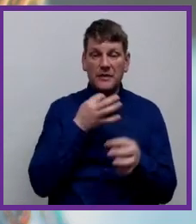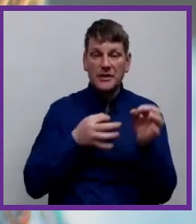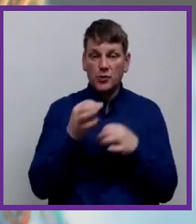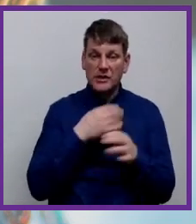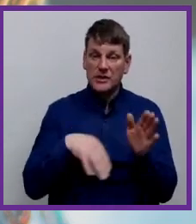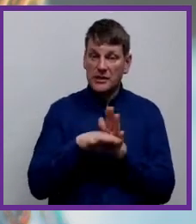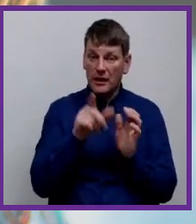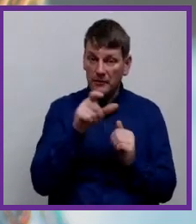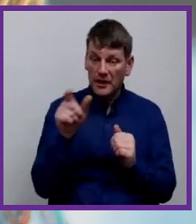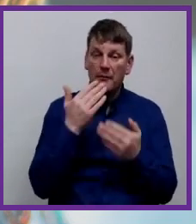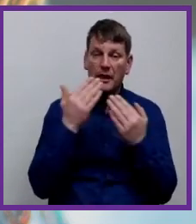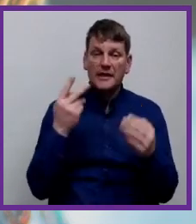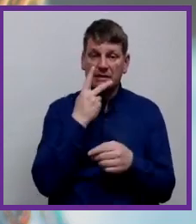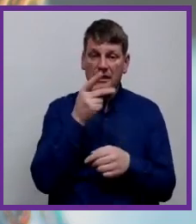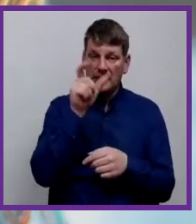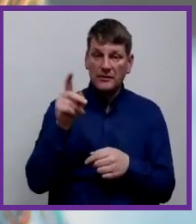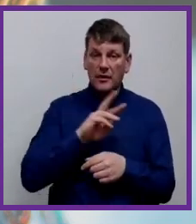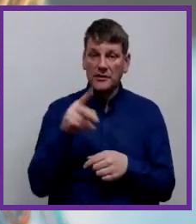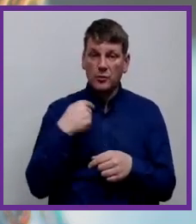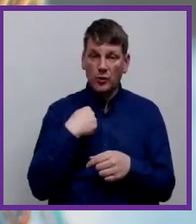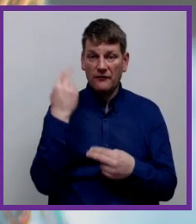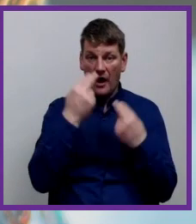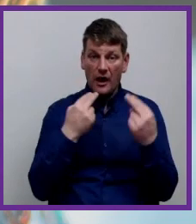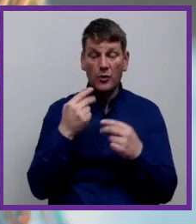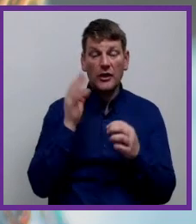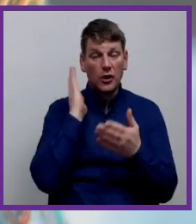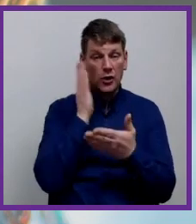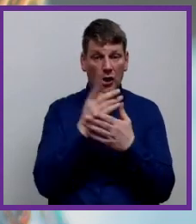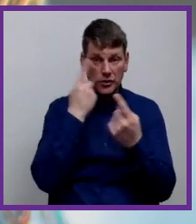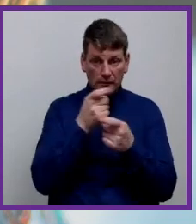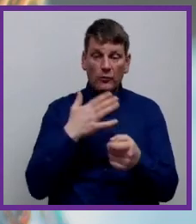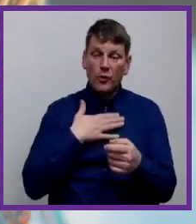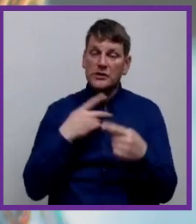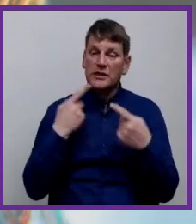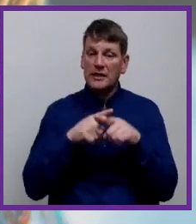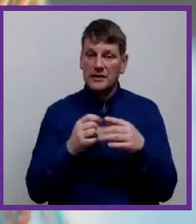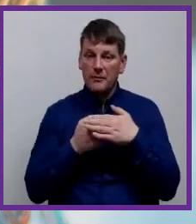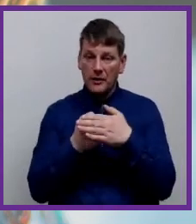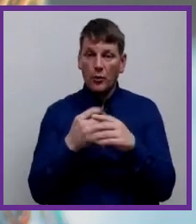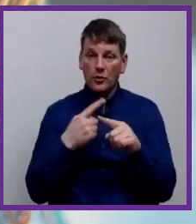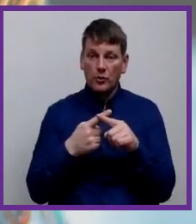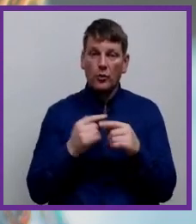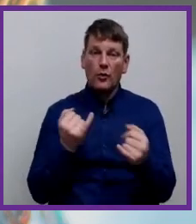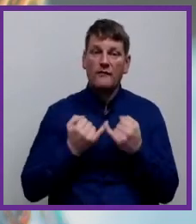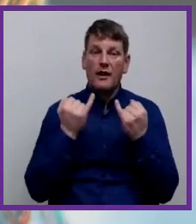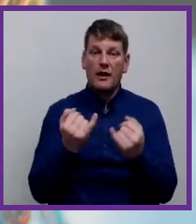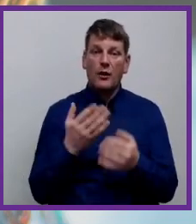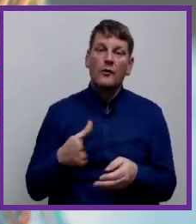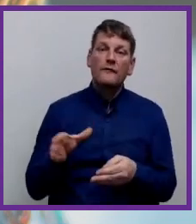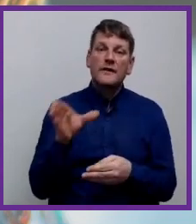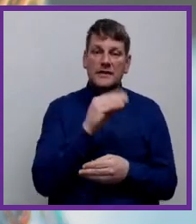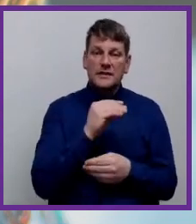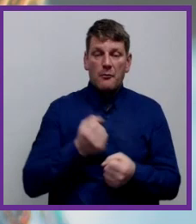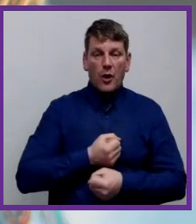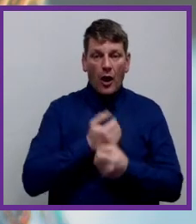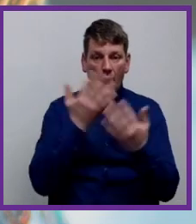dalībniekiem, paldies skatītājiem, kas mūs vēroja tiešsaistē, paldies mūsu tehniskajam atbalstam un novēlu visiem